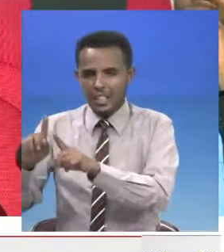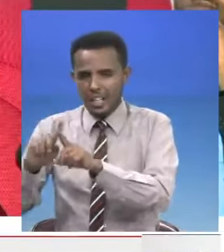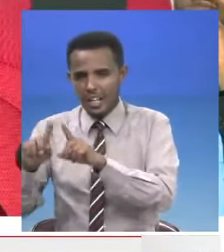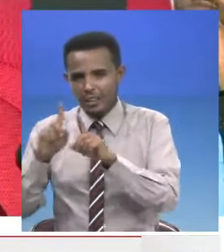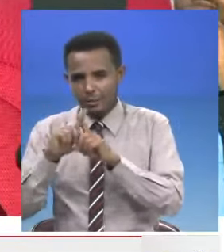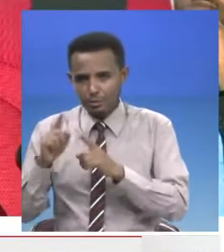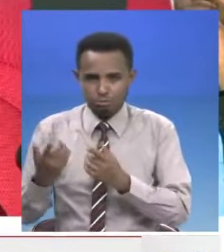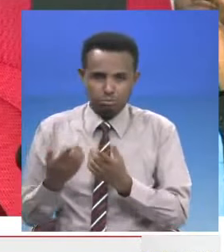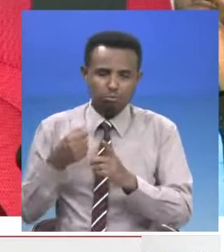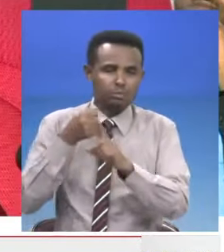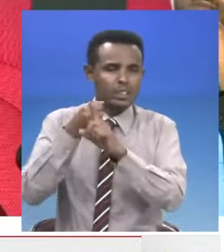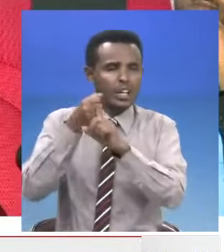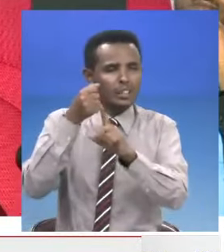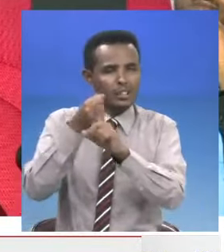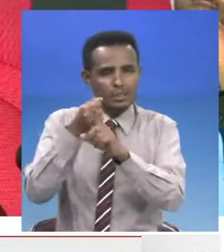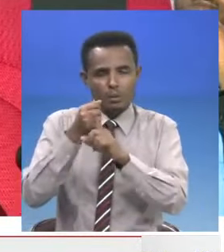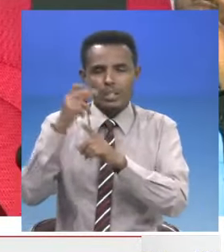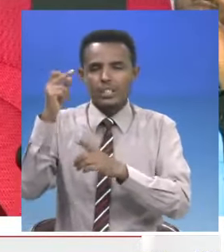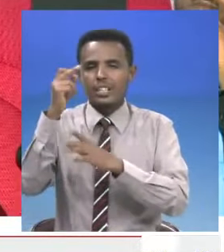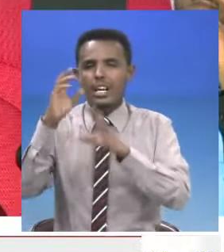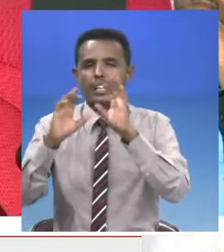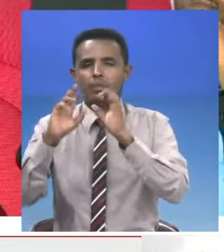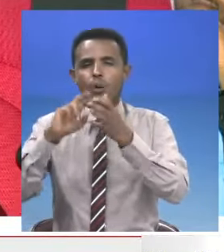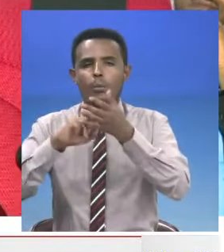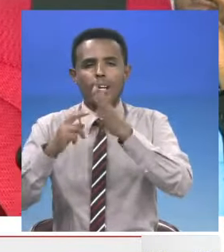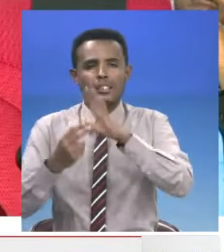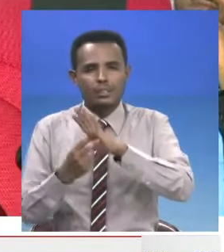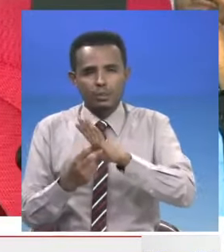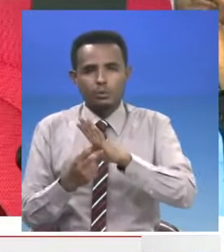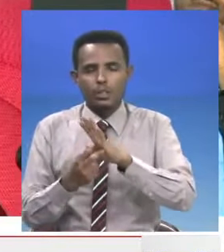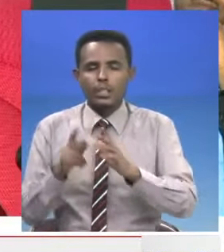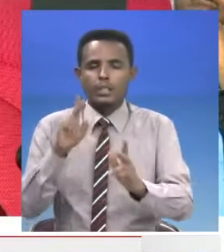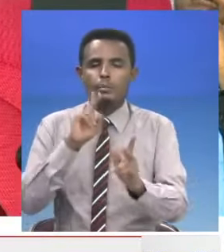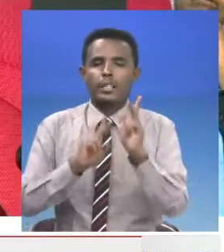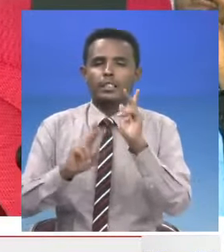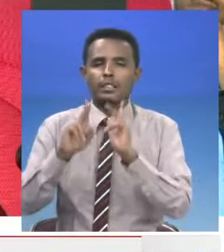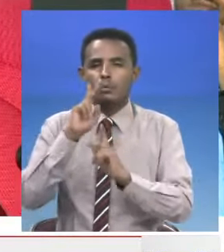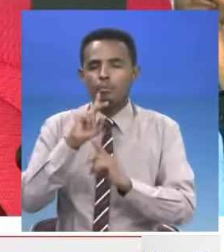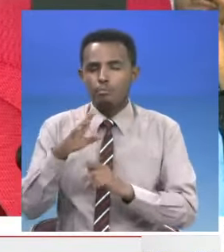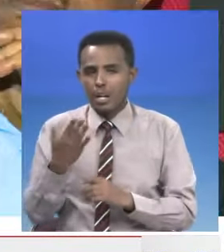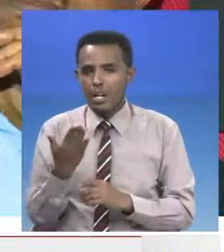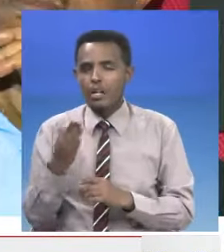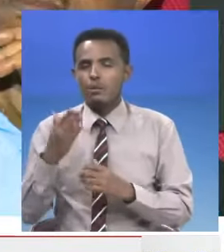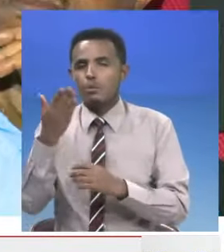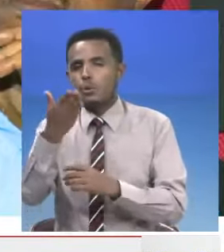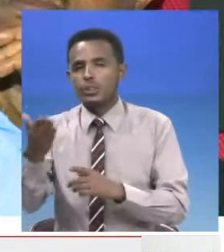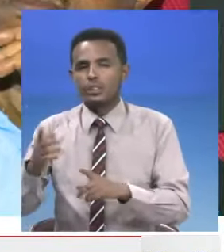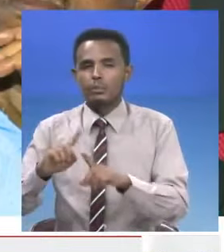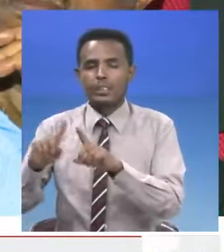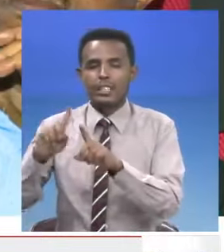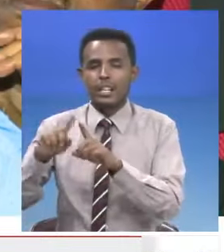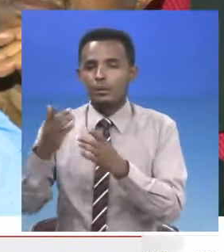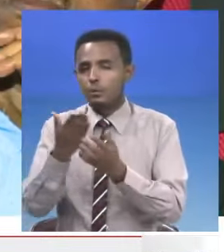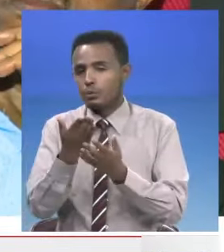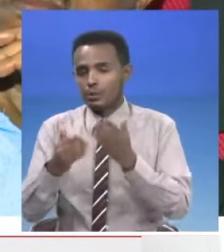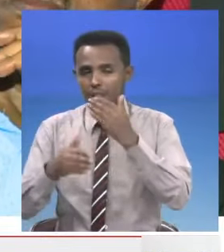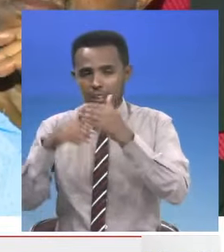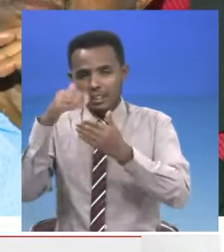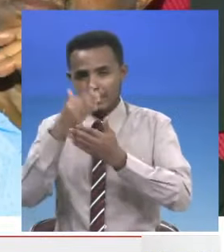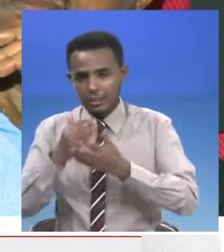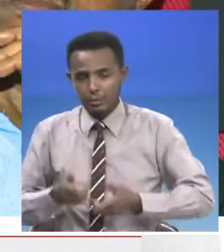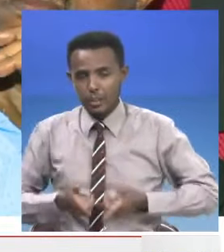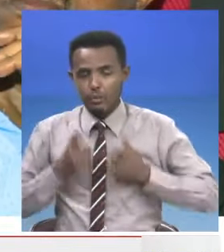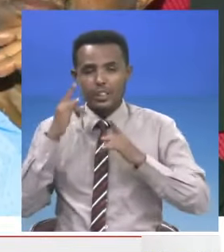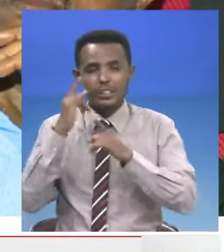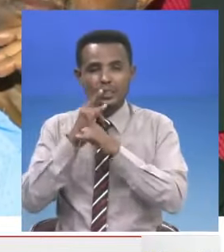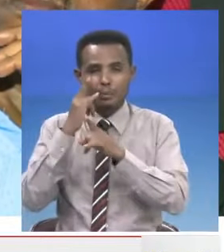ሄደው ታግለው ድል አድርገዋል ማለት ነው። ህብረተሰቡም በሎጂስቲክስና በተለያዩ ድጋፎች የህልውና ዘመቻውን የህግ